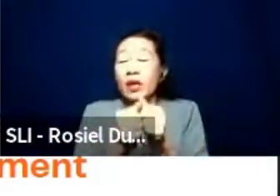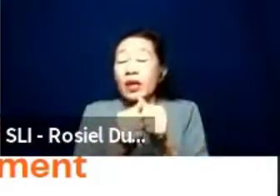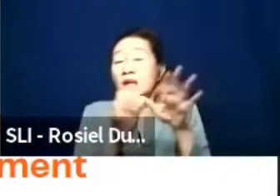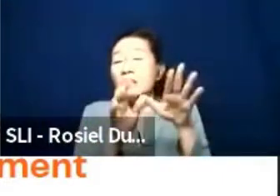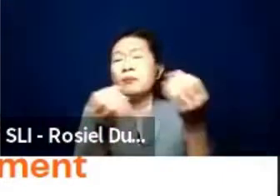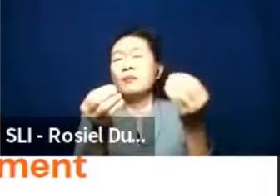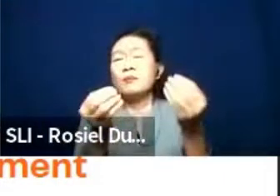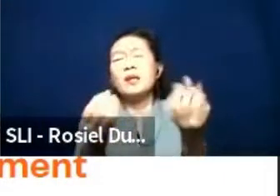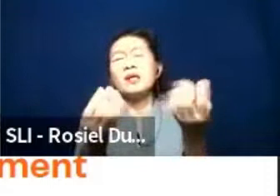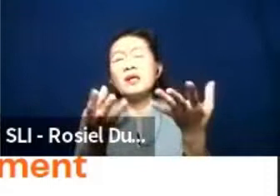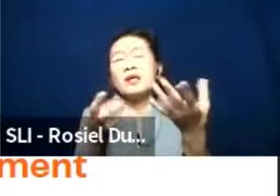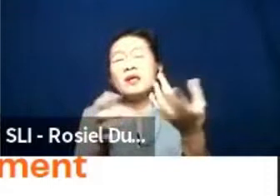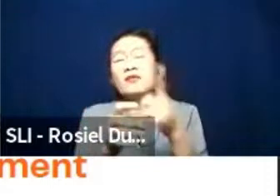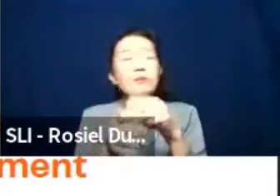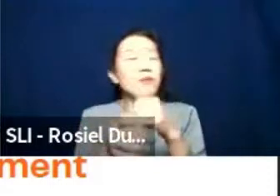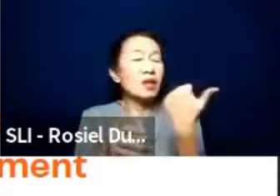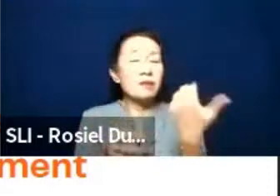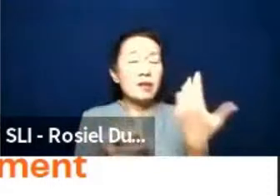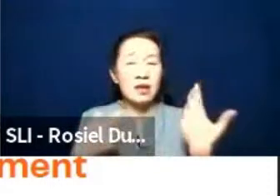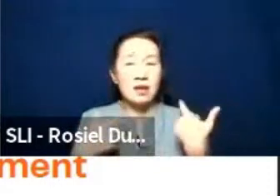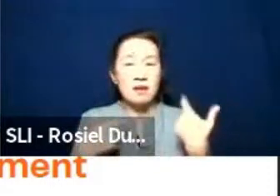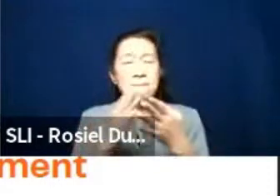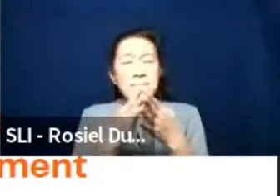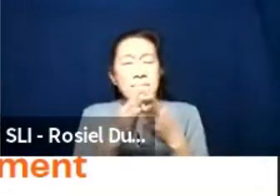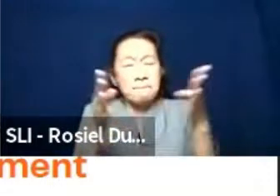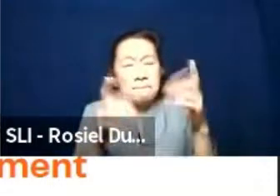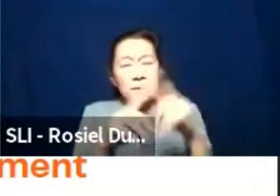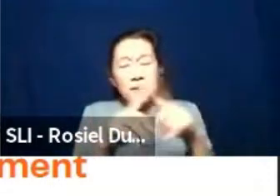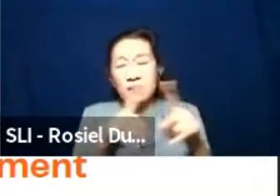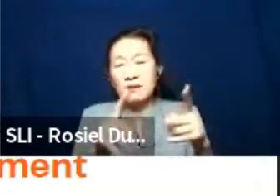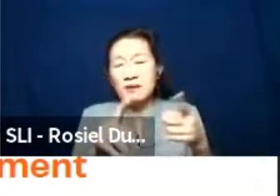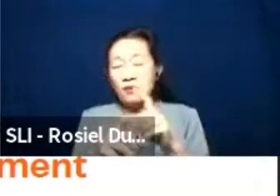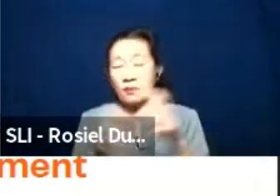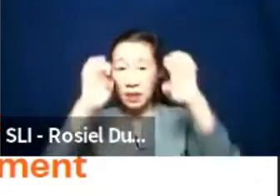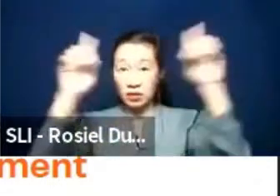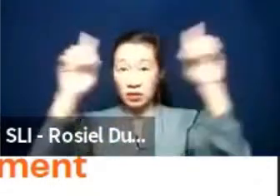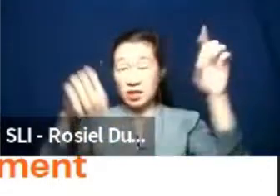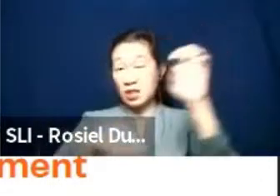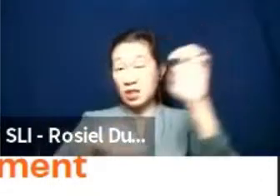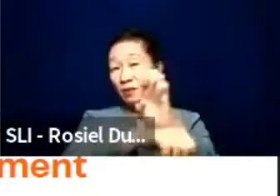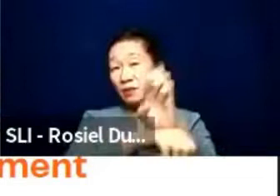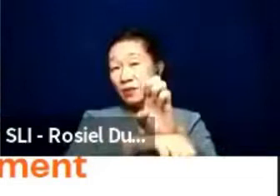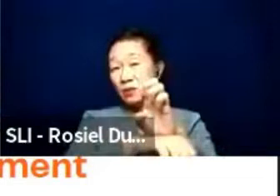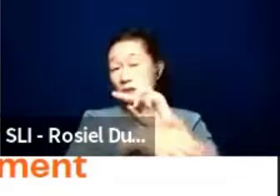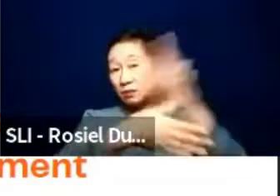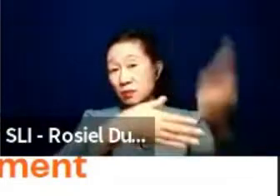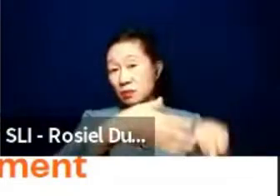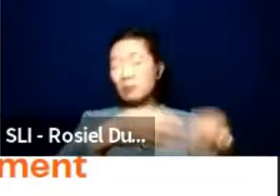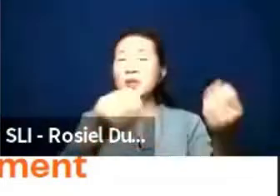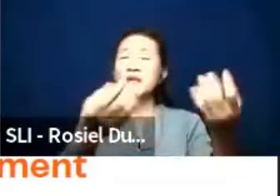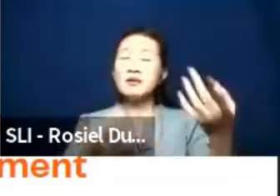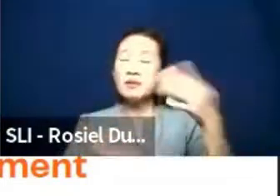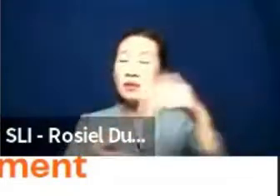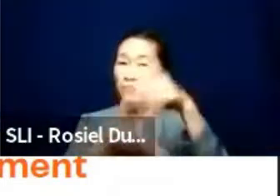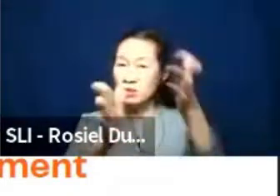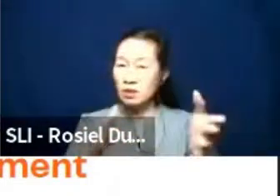sa kanila may malaking difference pagdating sa education and employment outcomes. Marami sa mga